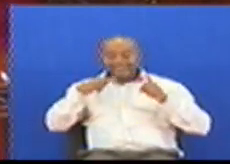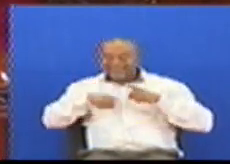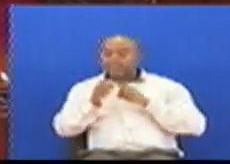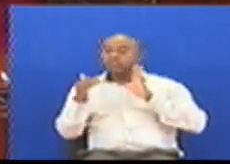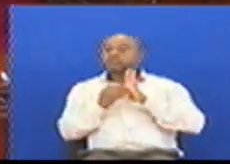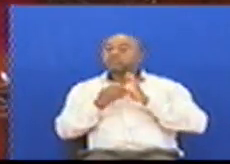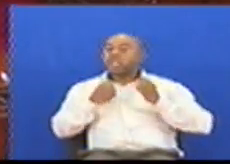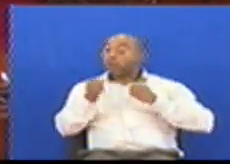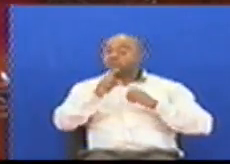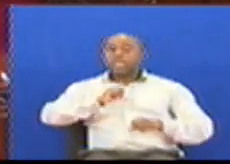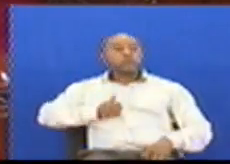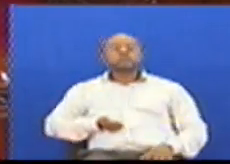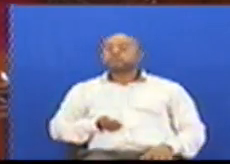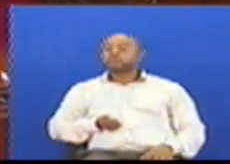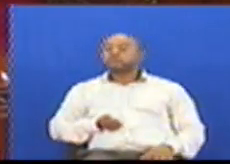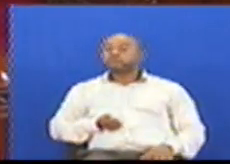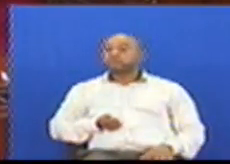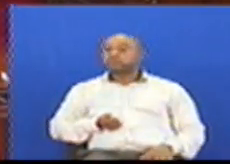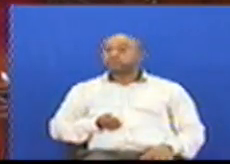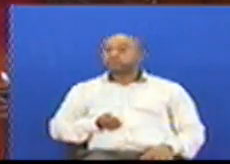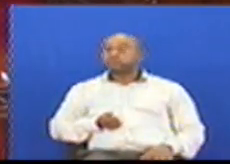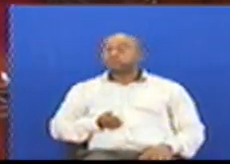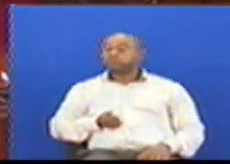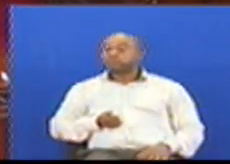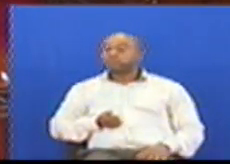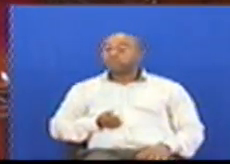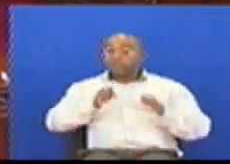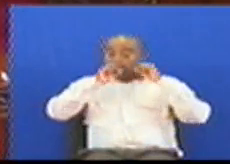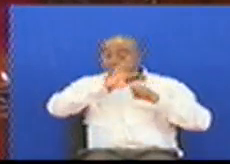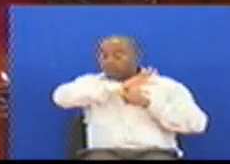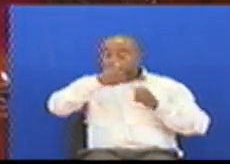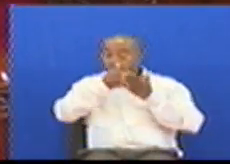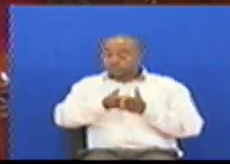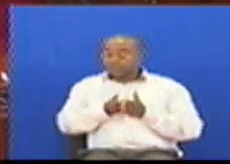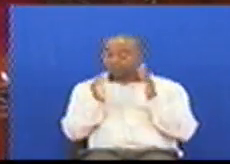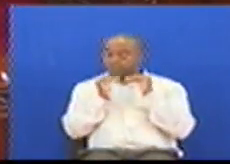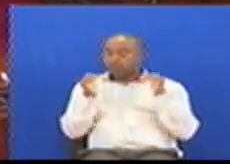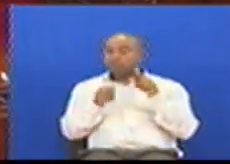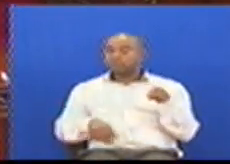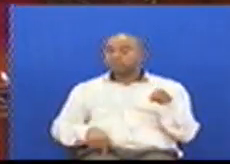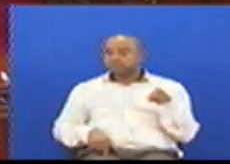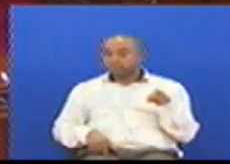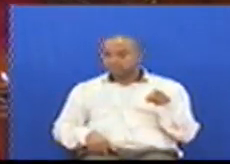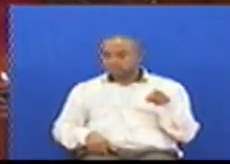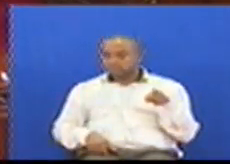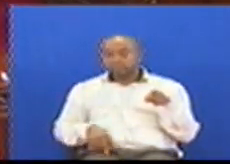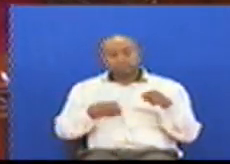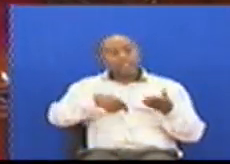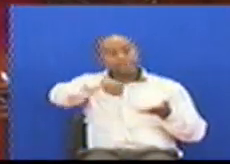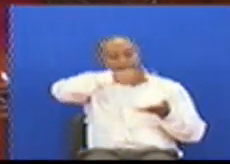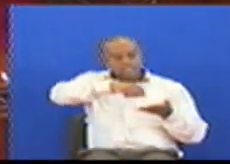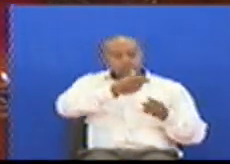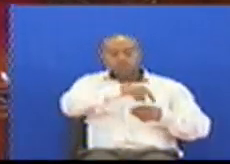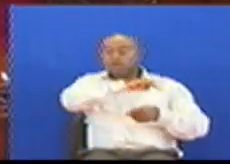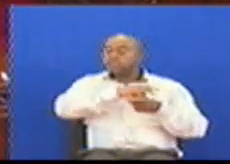Kwa vyovyote vile halmashauri hazitashinda. Majiji yana resources kubwa, yana vitu vingi, ndio maana hata